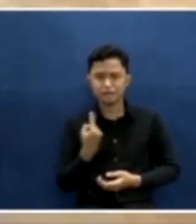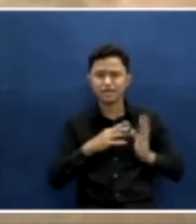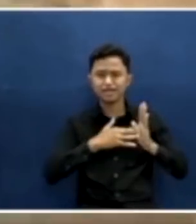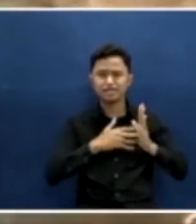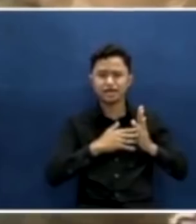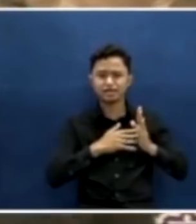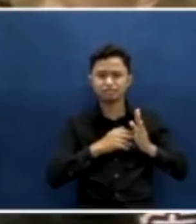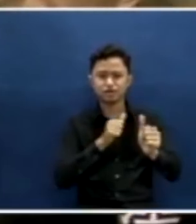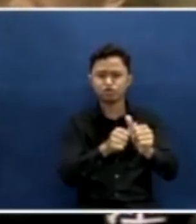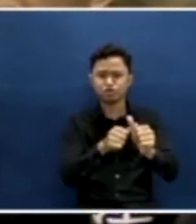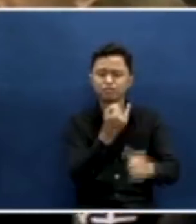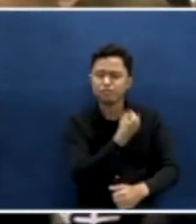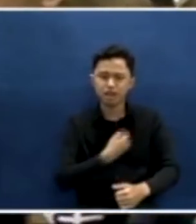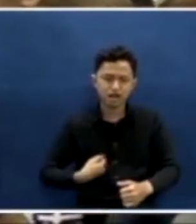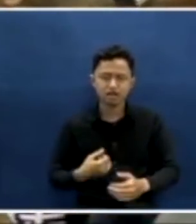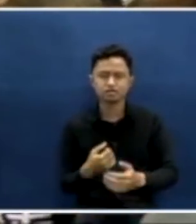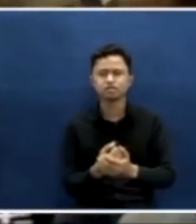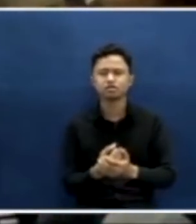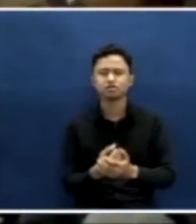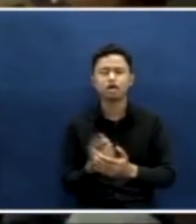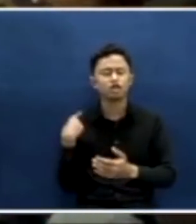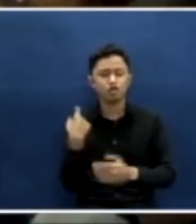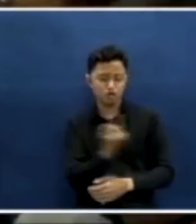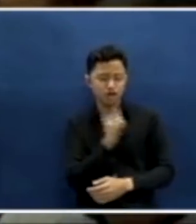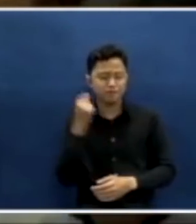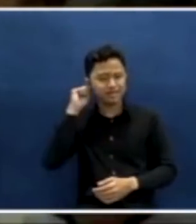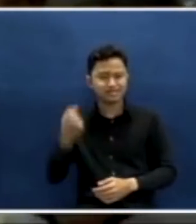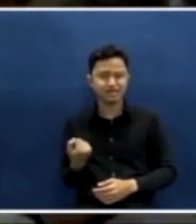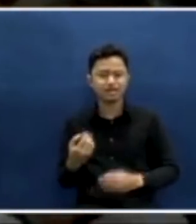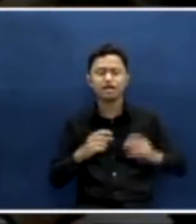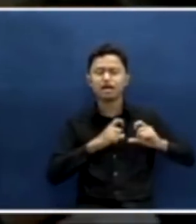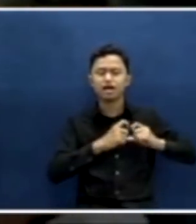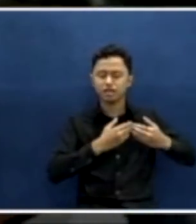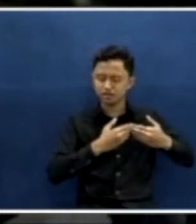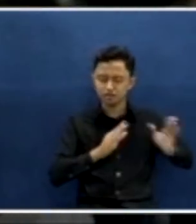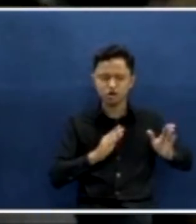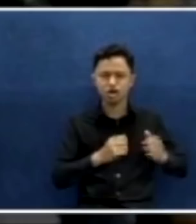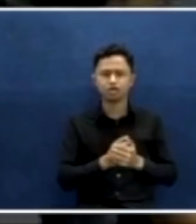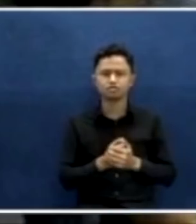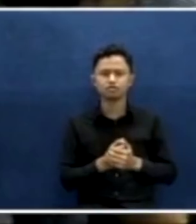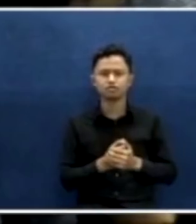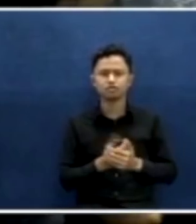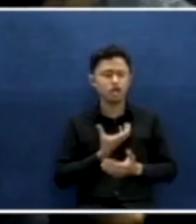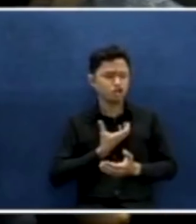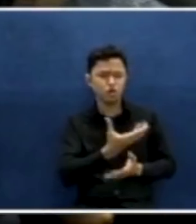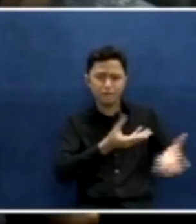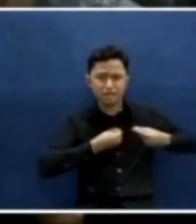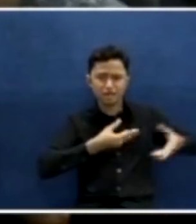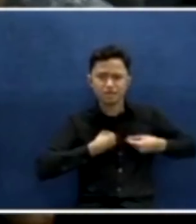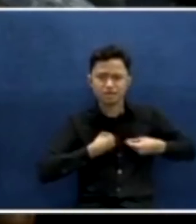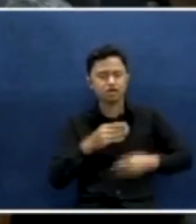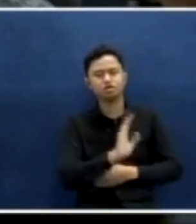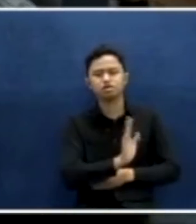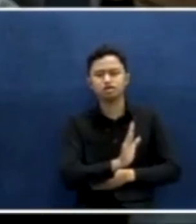jadikanlah kami istri yang lapar hatinya tidak menuntut segala sesuatu dengan cepat dan mudah karena kami